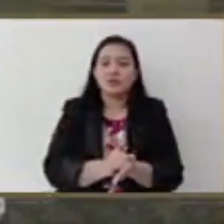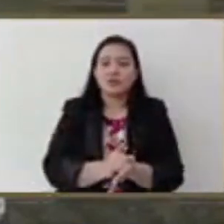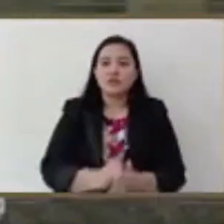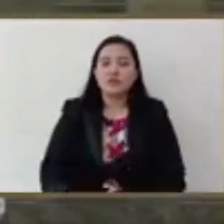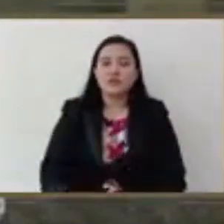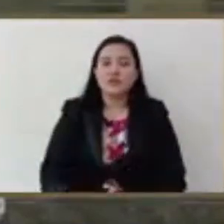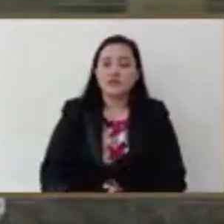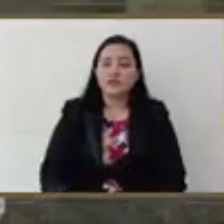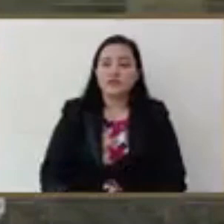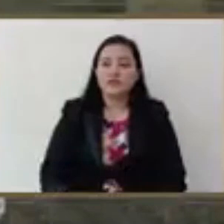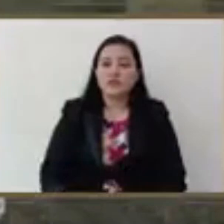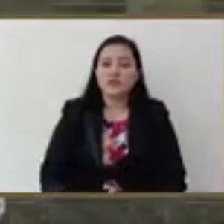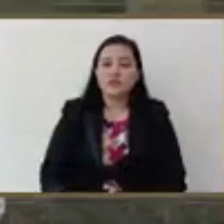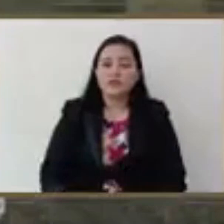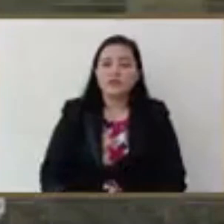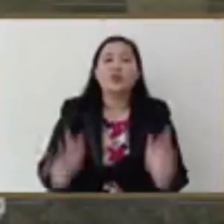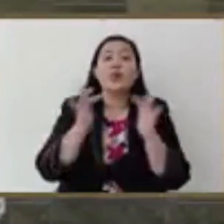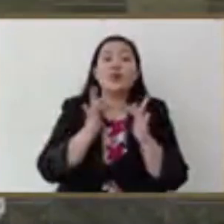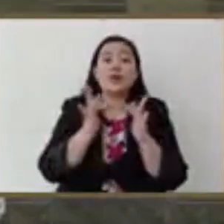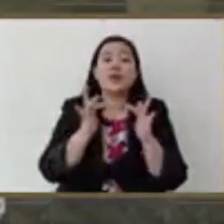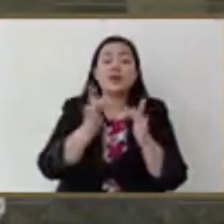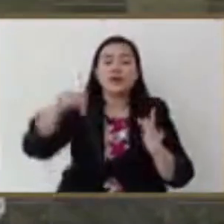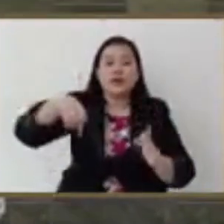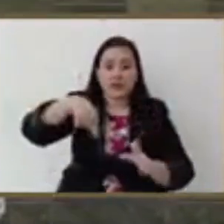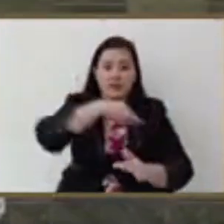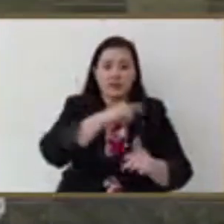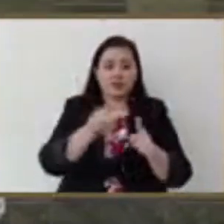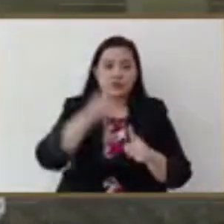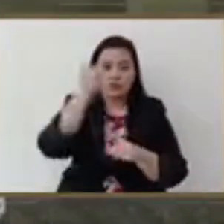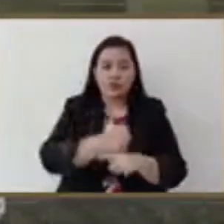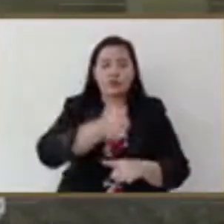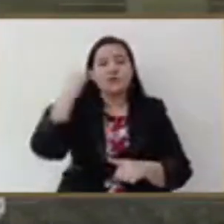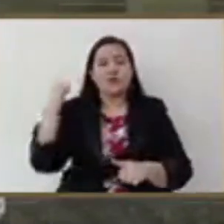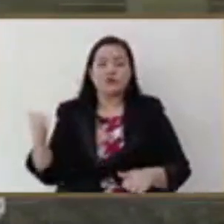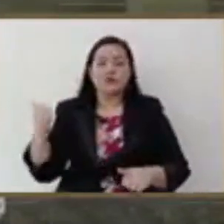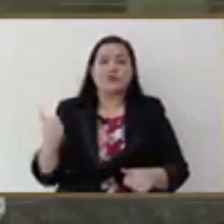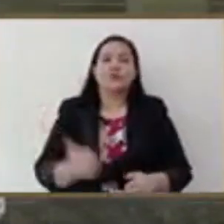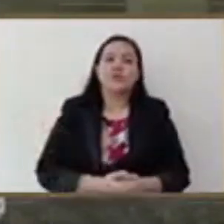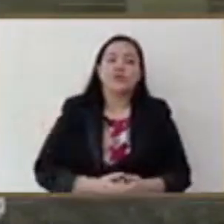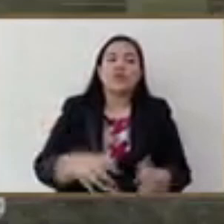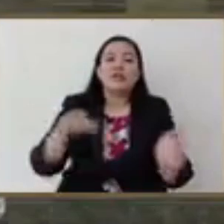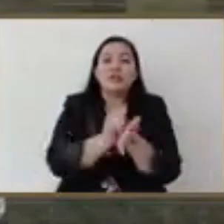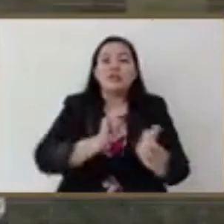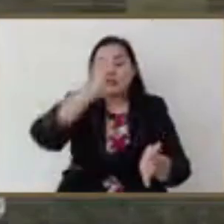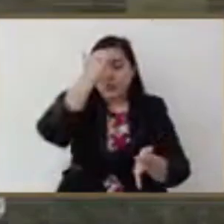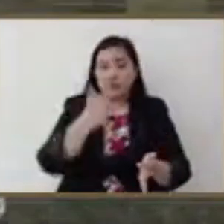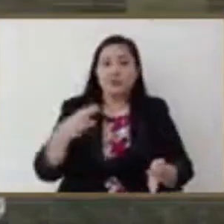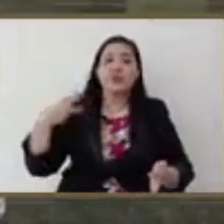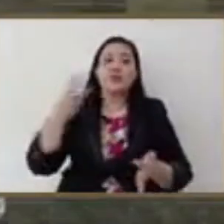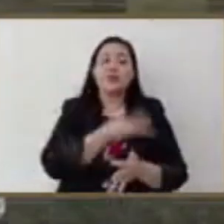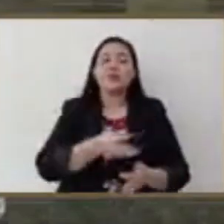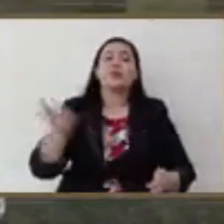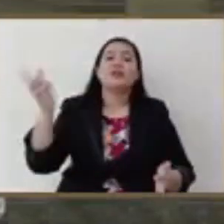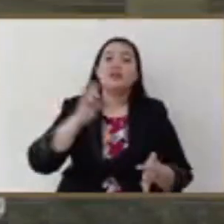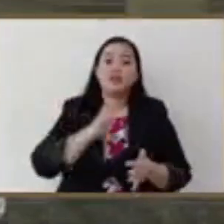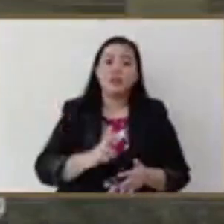isa, nagsimento sa atin, nagdikit sa atin sa isa't isa, kaya po tayo naging close sa isa't isa, it is because of the